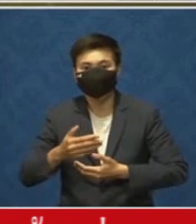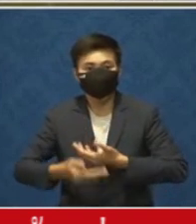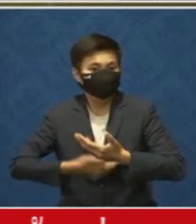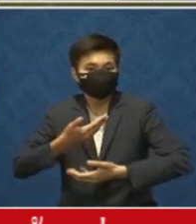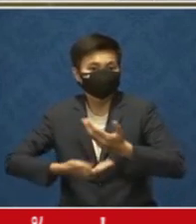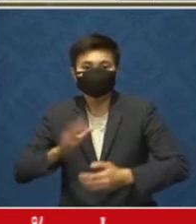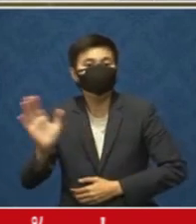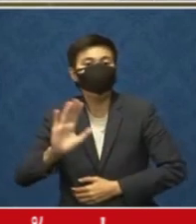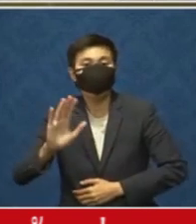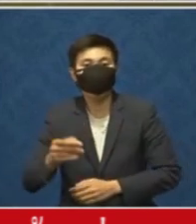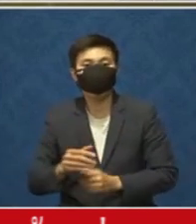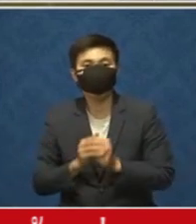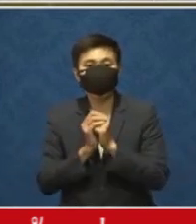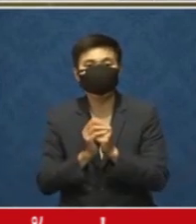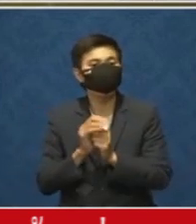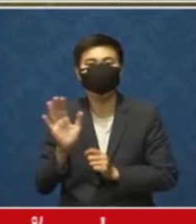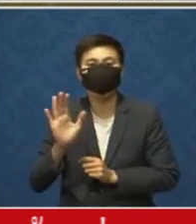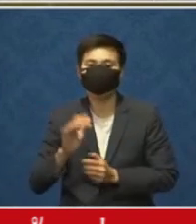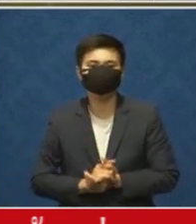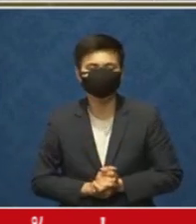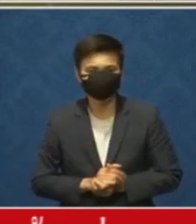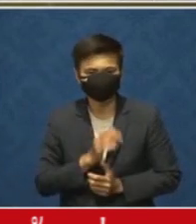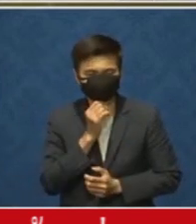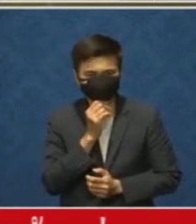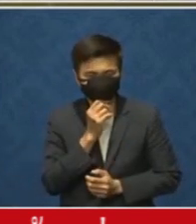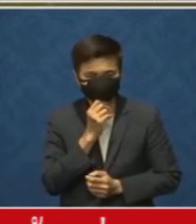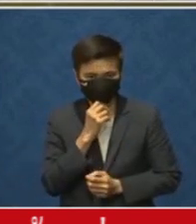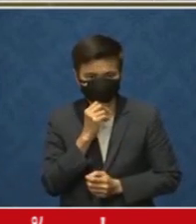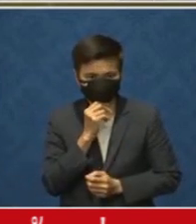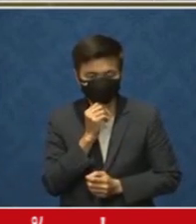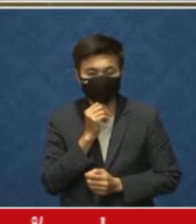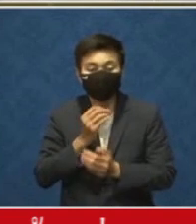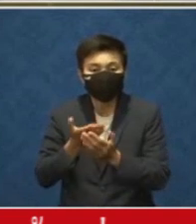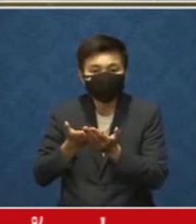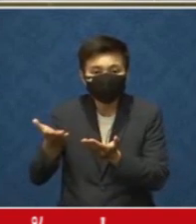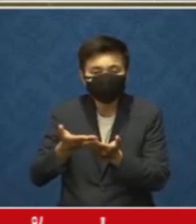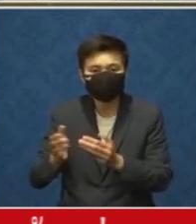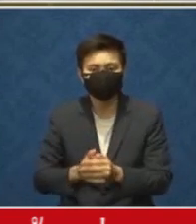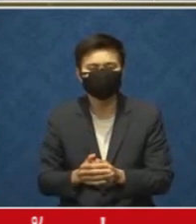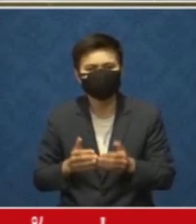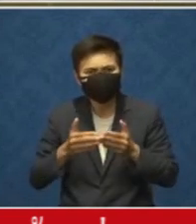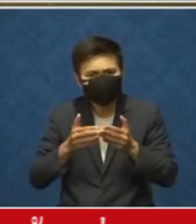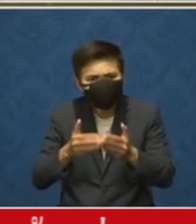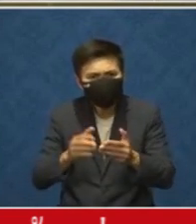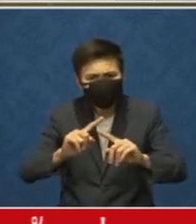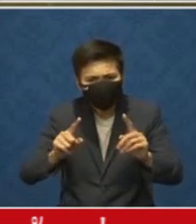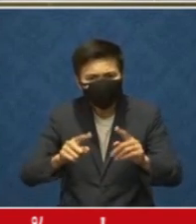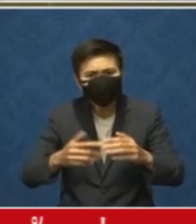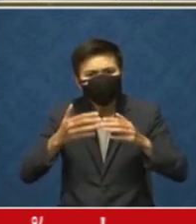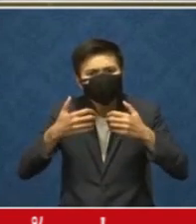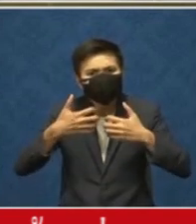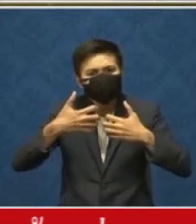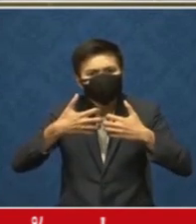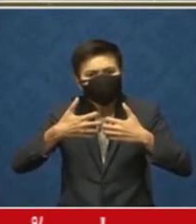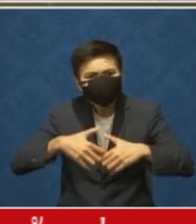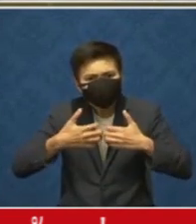นครับมันก็เลยเกิดปัญหาครับว่าไปซื้อเรือดำน้ำเราไม่มีเครื่องยนต์แสดงให้เห็นว่าตอนที่ไป